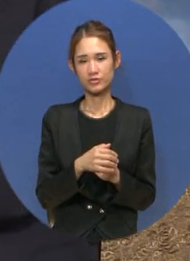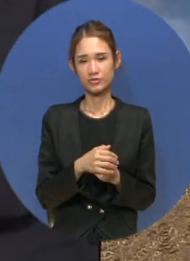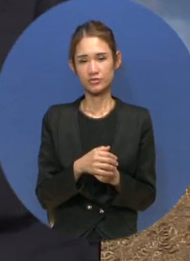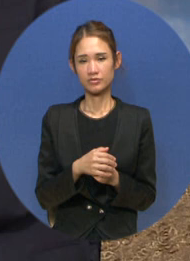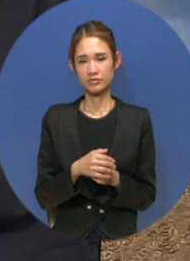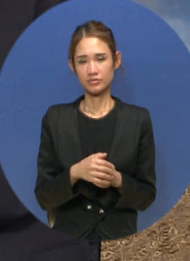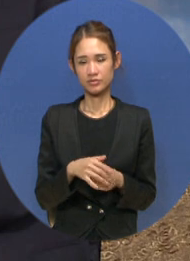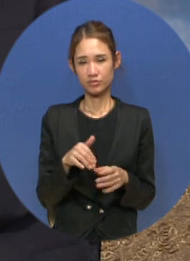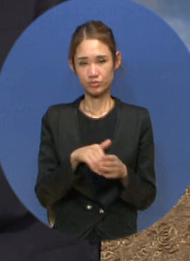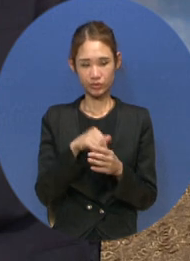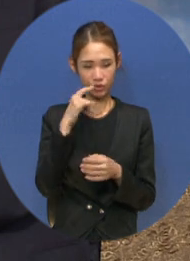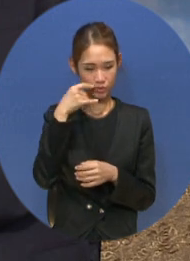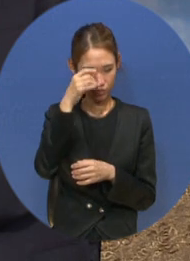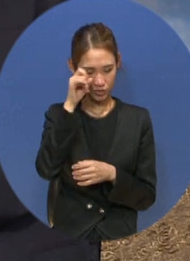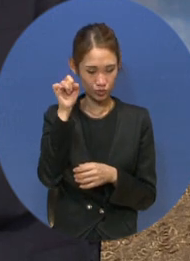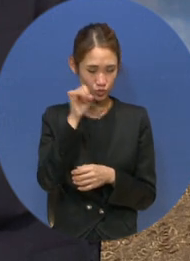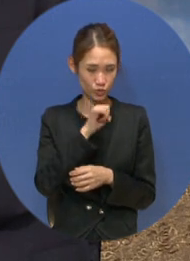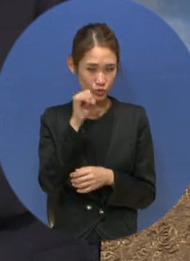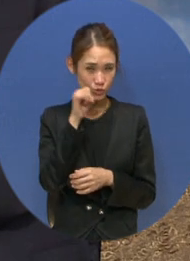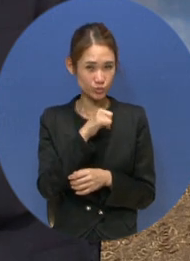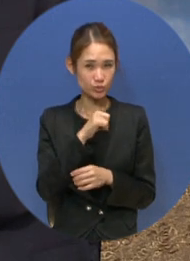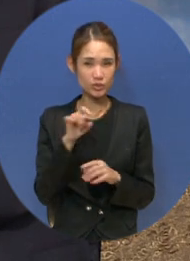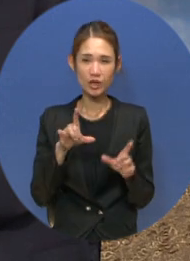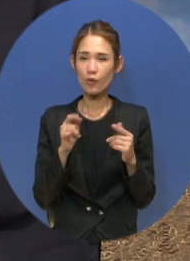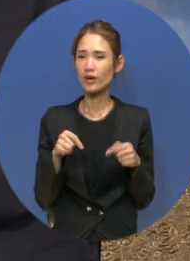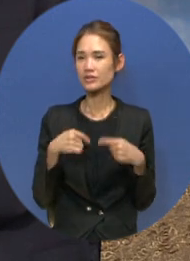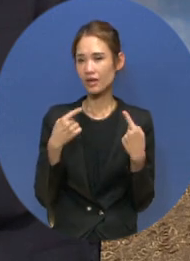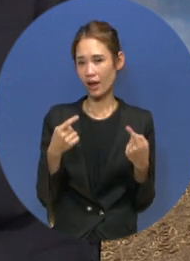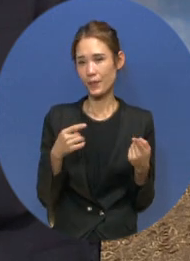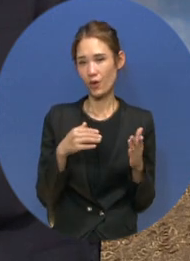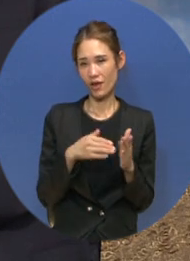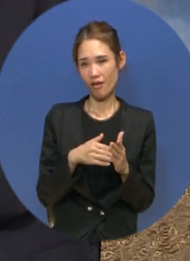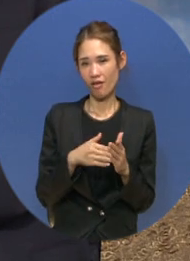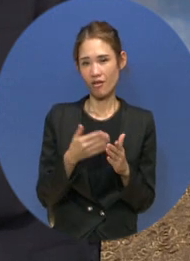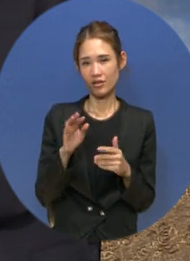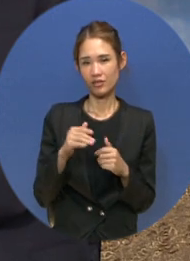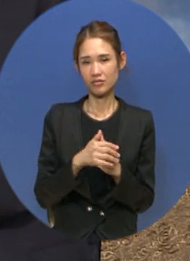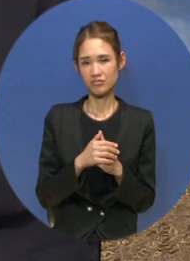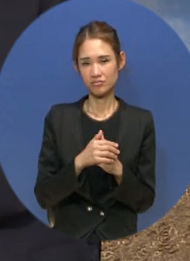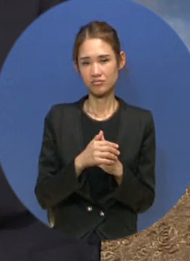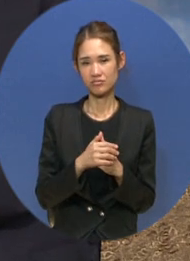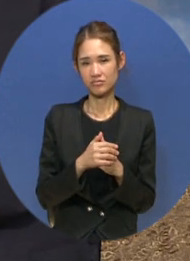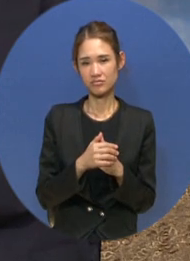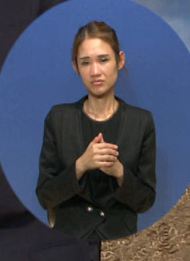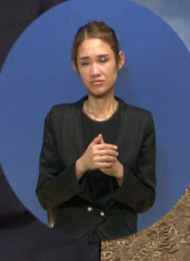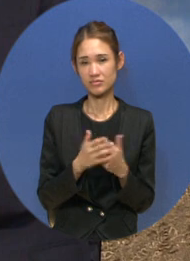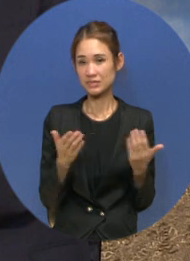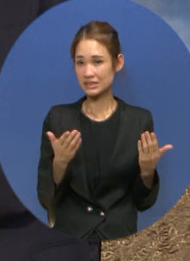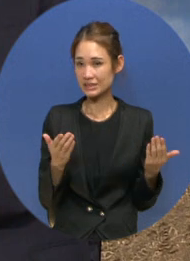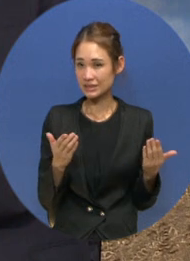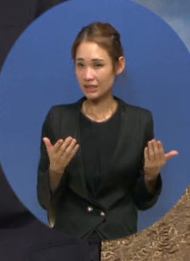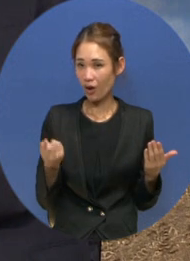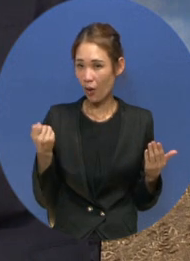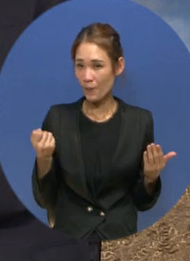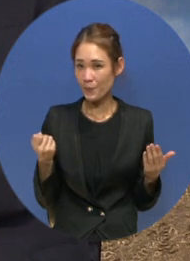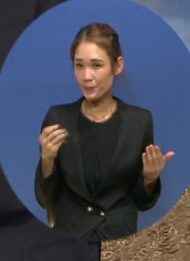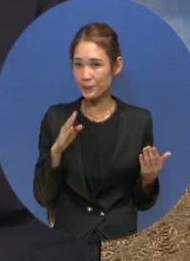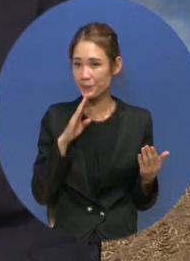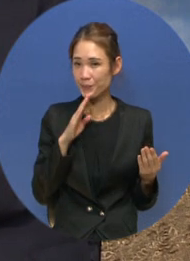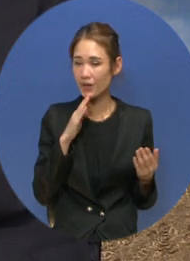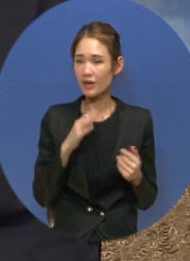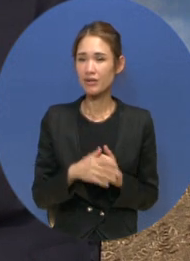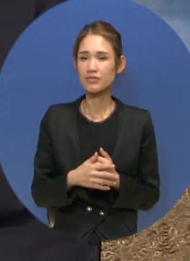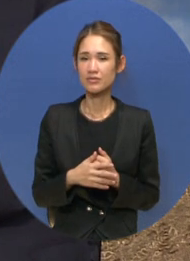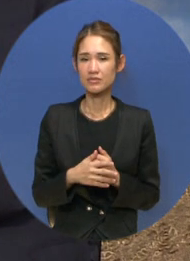이 문화예술 프로그램에 좀 취미 생활로 참여를 하셨다가도 어떻게 보면은 이 직업 이 될 수도